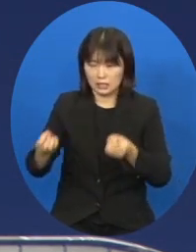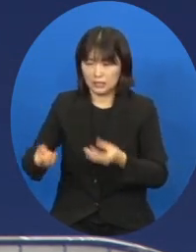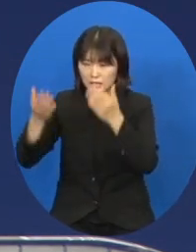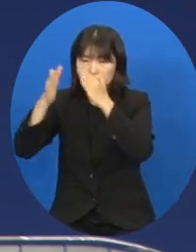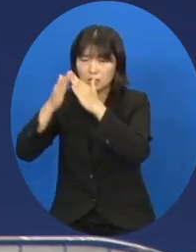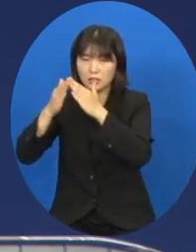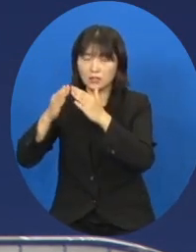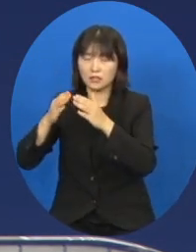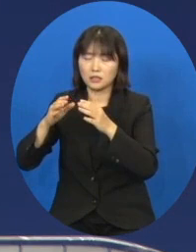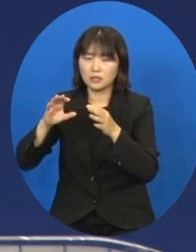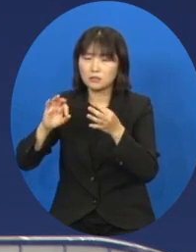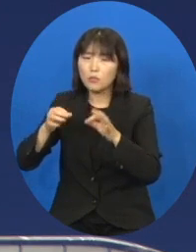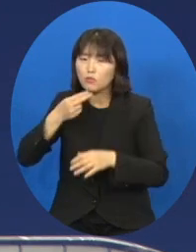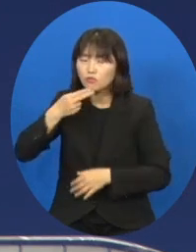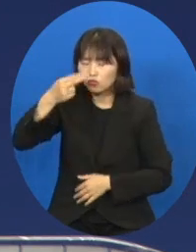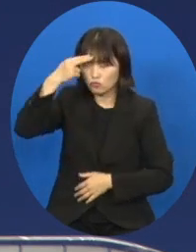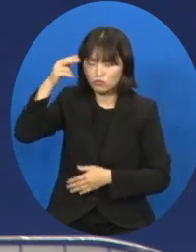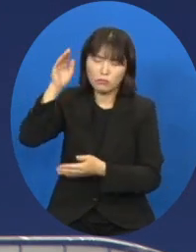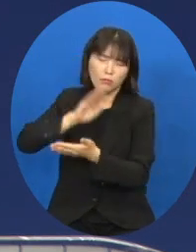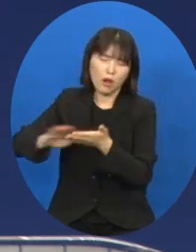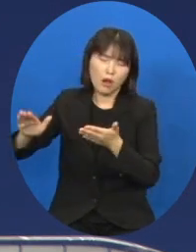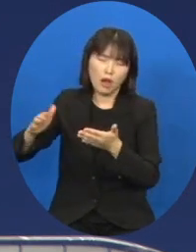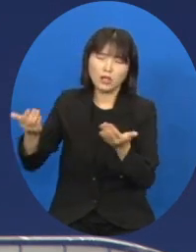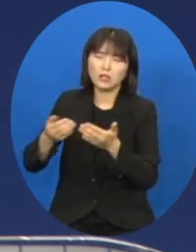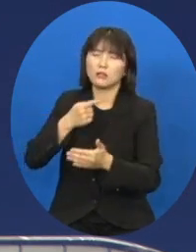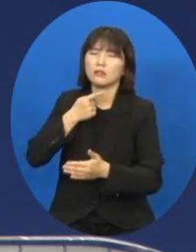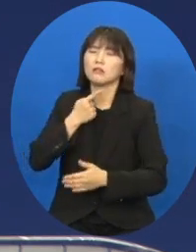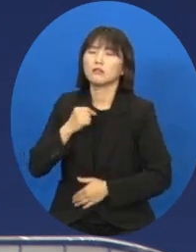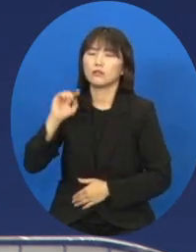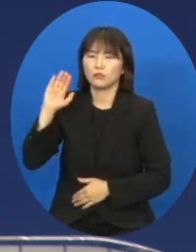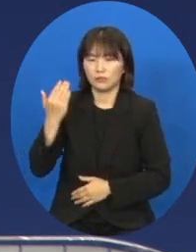잔칫집에 포도주가 떨어지는 것 같은 일을 겪게 되는 거예요.